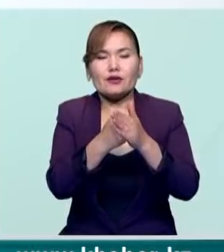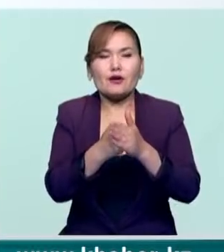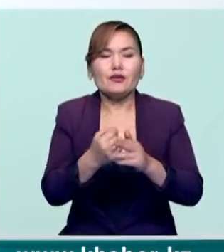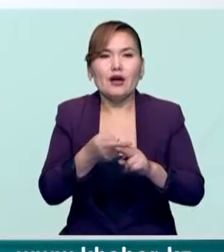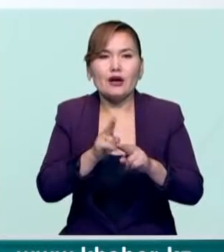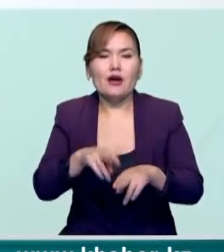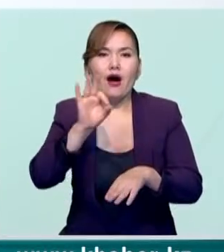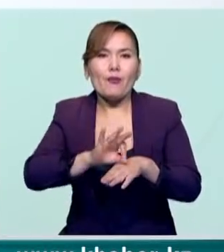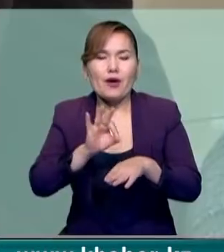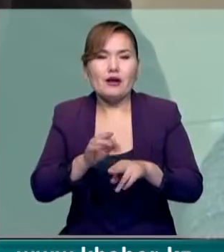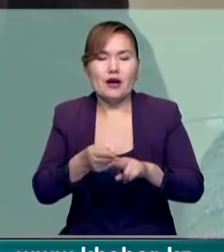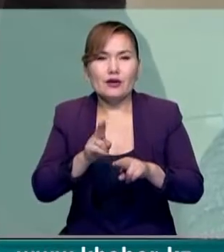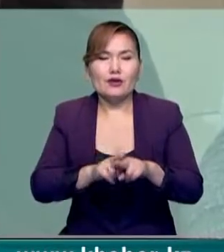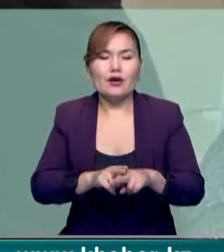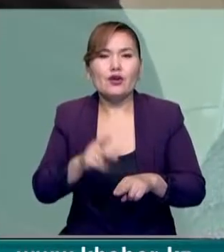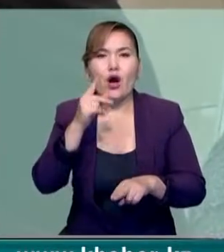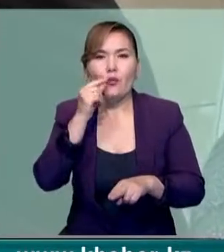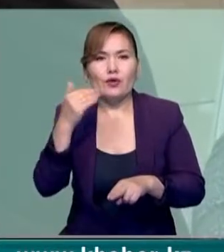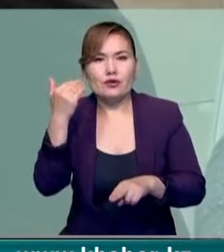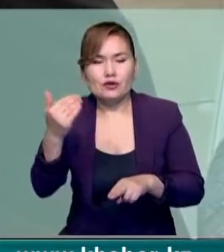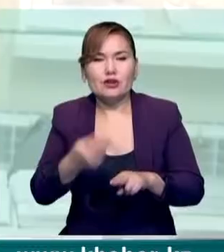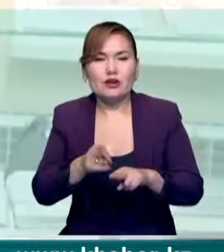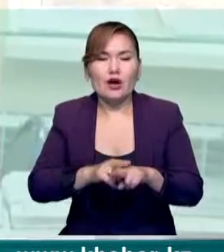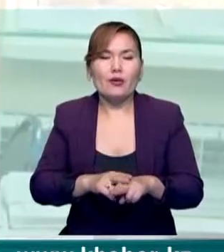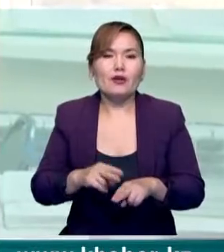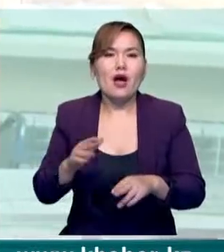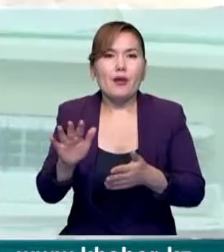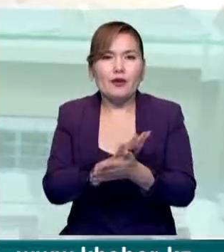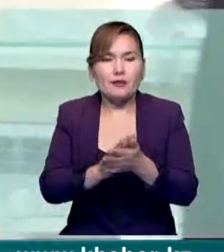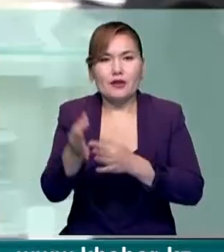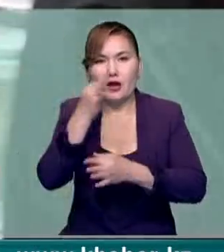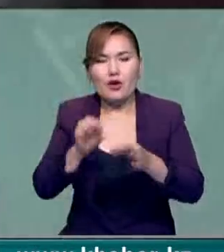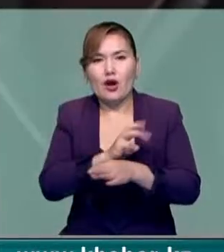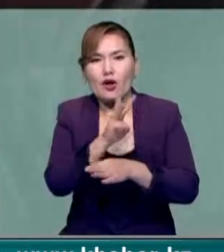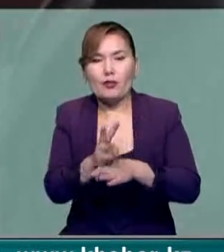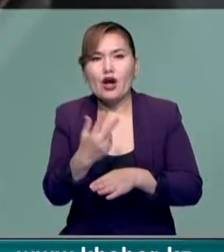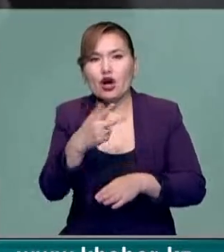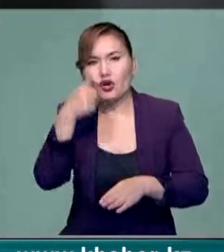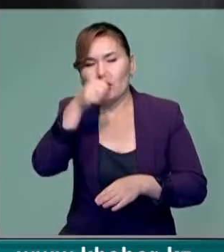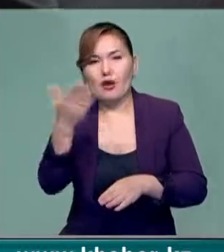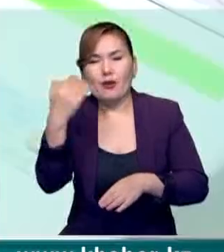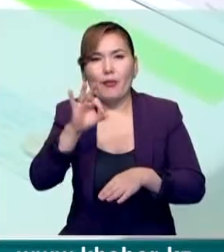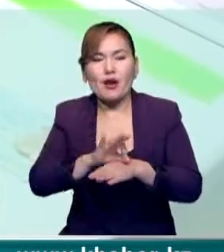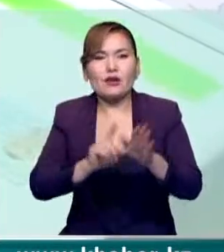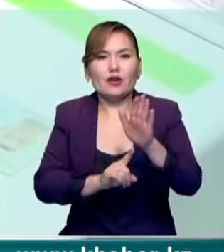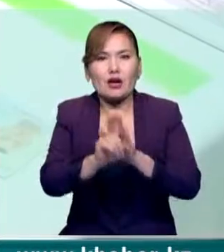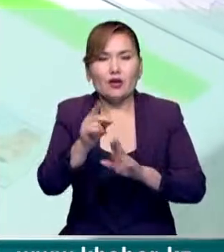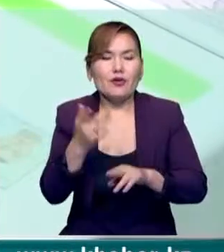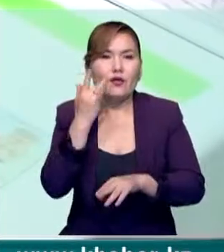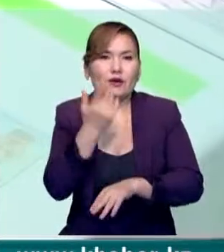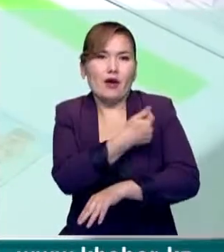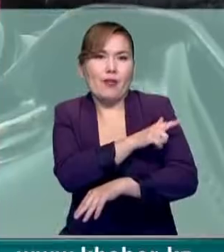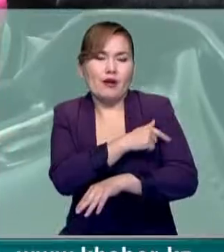Жаңабаев тегін дәрі-дәрмекпен қамтылып отырған ақтөбеліктердің бірі. Үш жыл бұрын дертке шалдыққан ол дәрігерлердің бақылауына алынған. Денсаулығын жиі